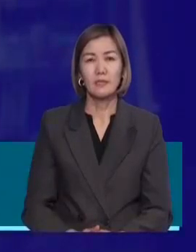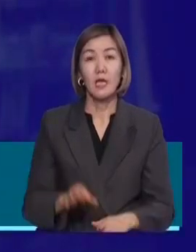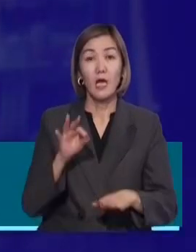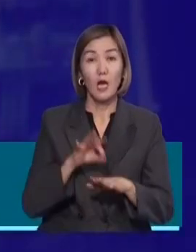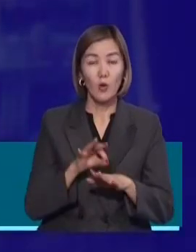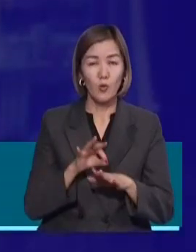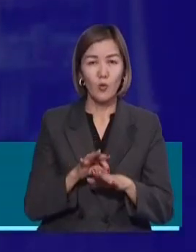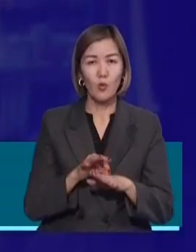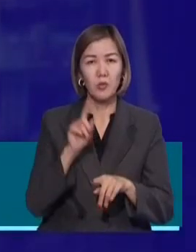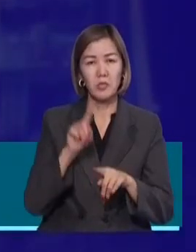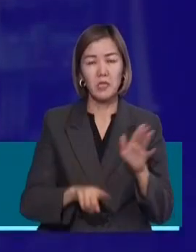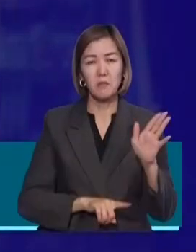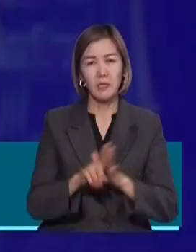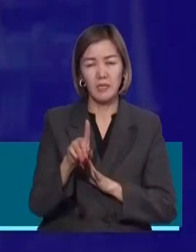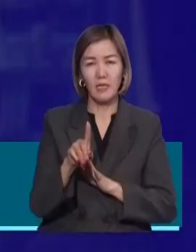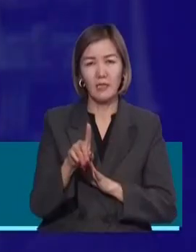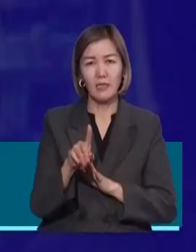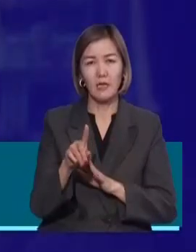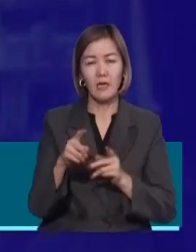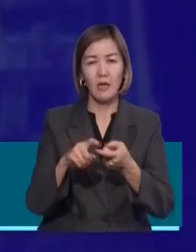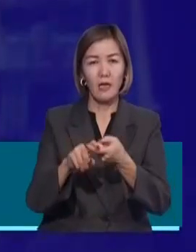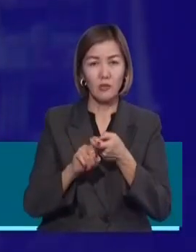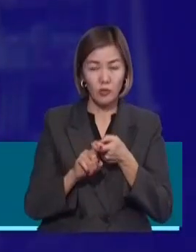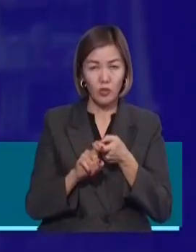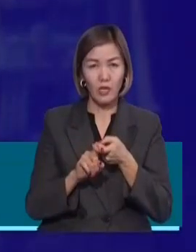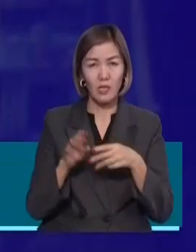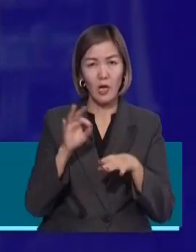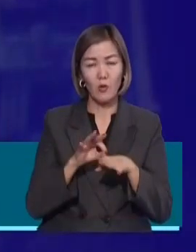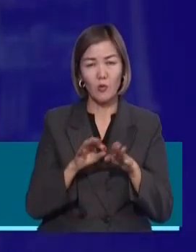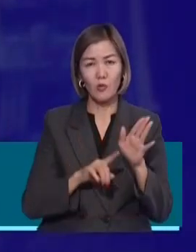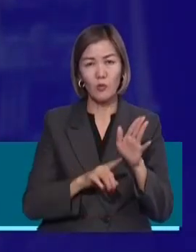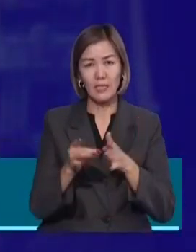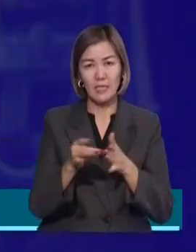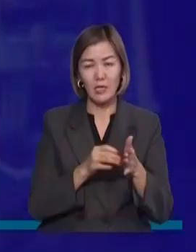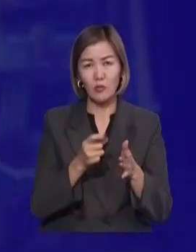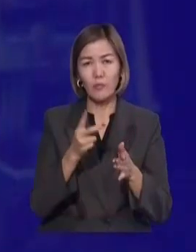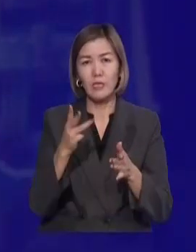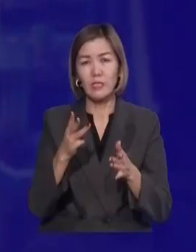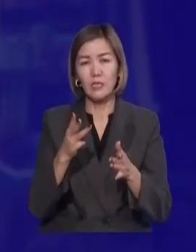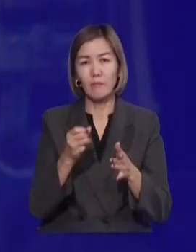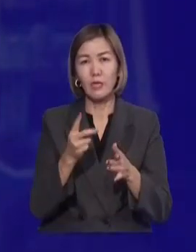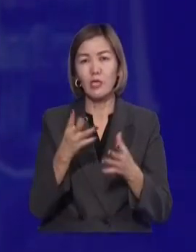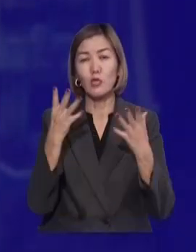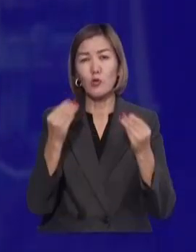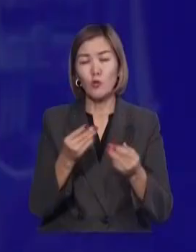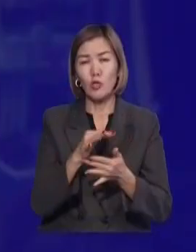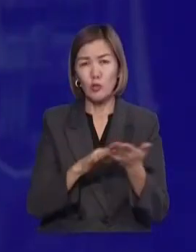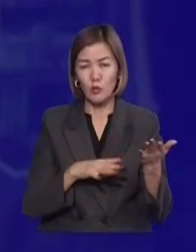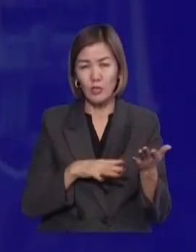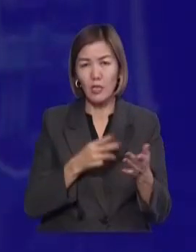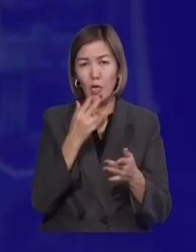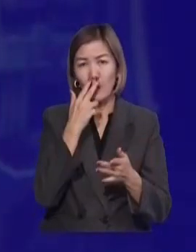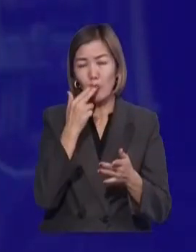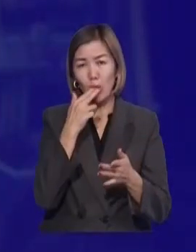Аурудың белгілері өте тез басталады. Инфекция жұқтырғаннан бастап аурудың алғашқы белгілері бірнеше сағаттан бірнеше күнге дейін созылады. Тымауға